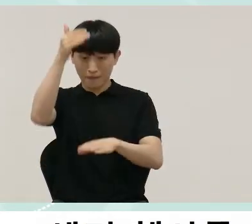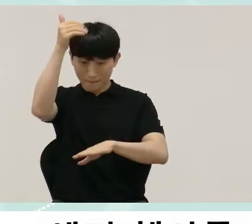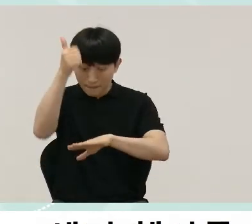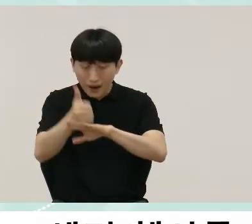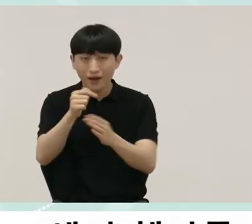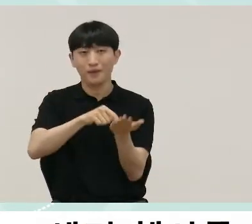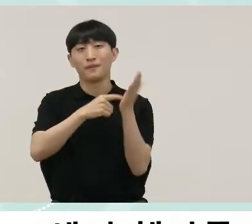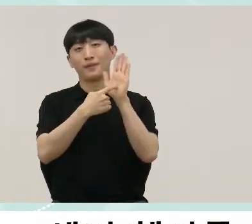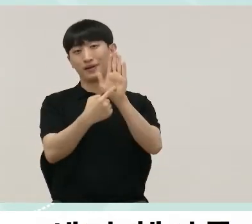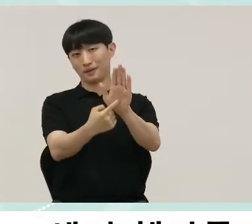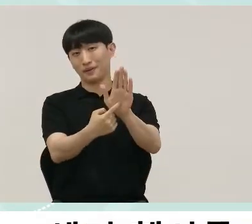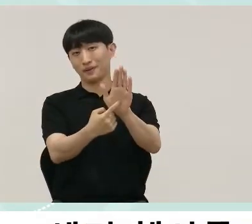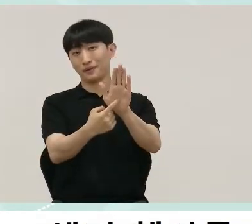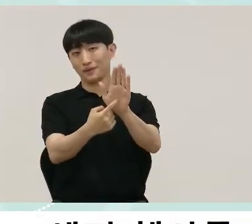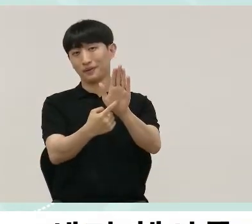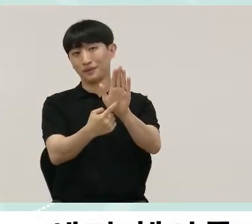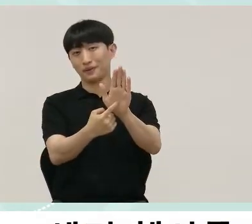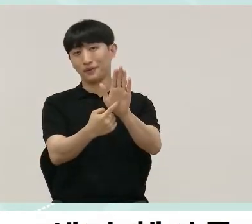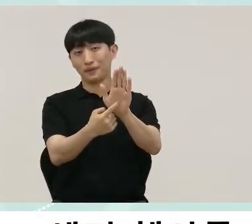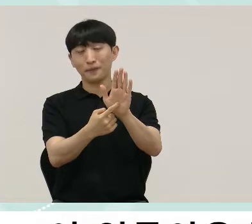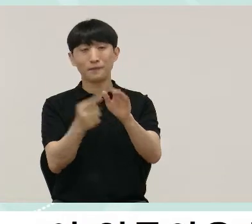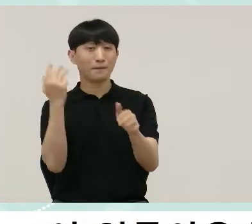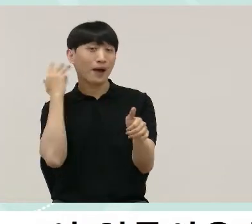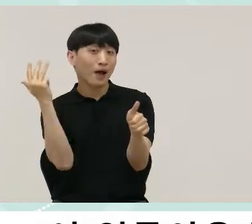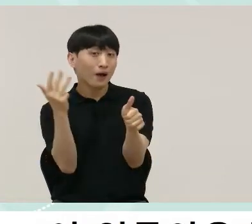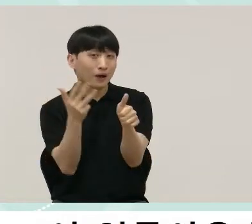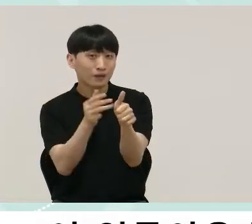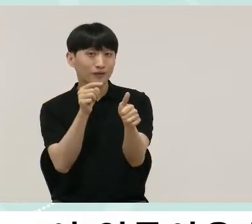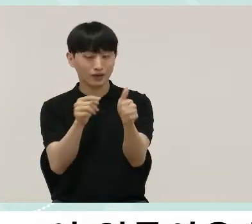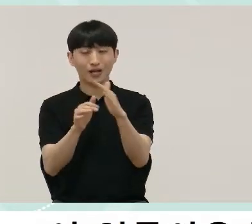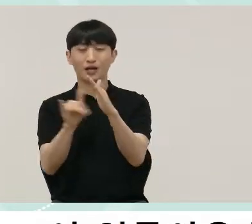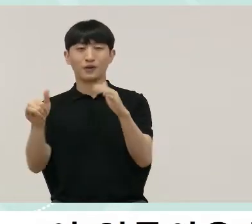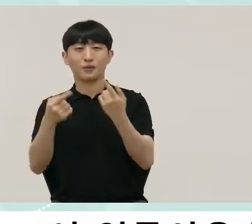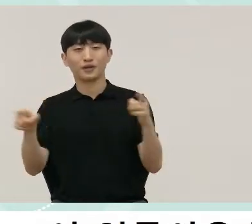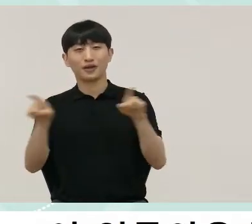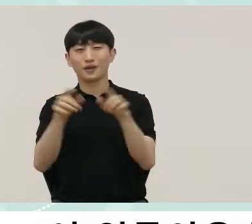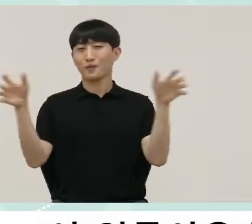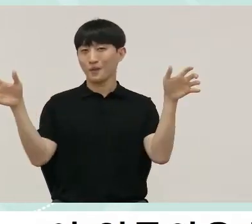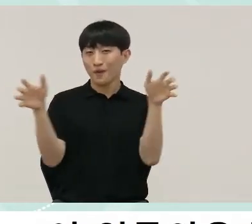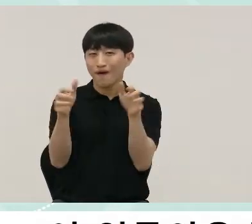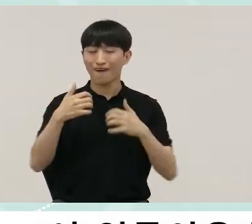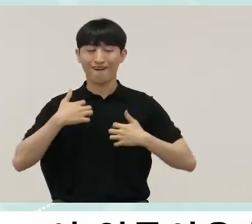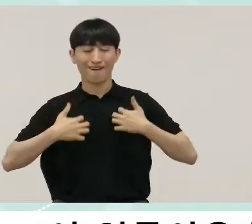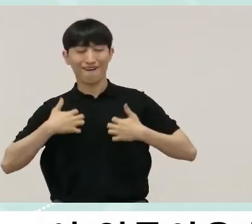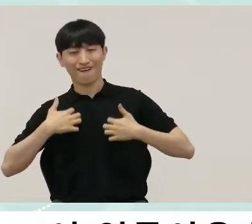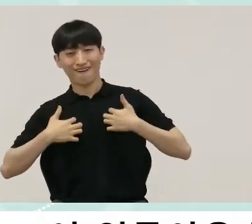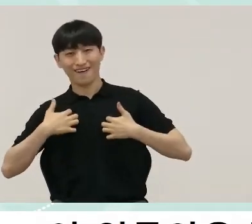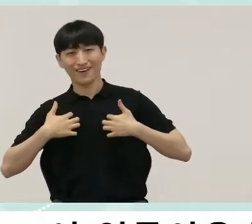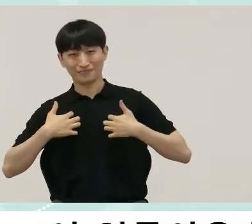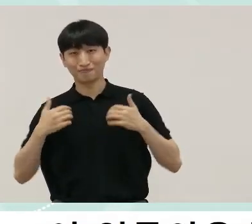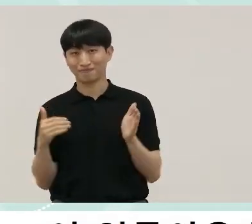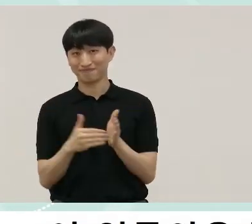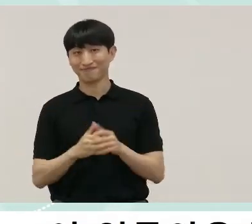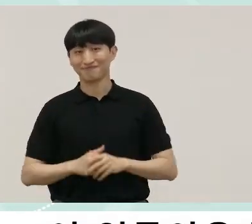발표하고 환우 가족들하고 같이 이렇게 즐거운 시간을 가졌는데요.